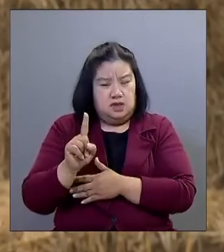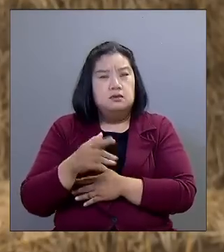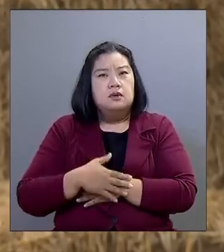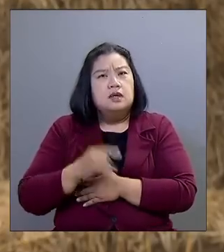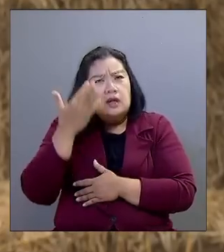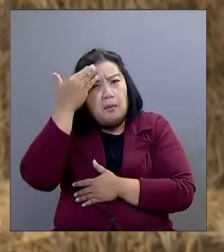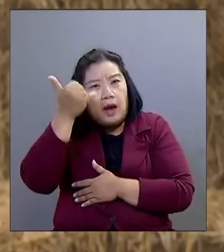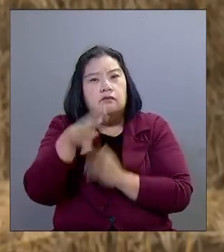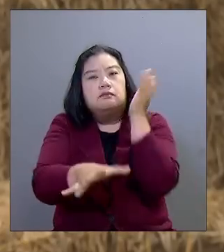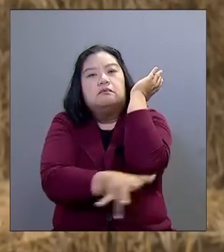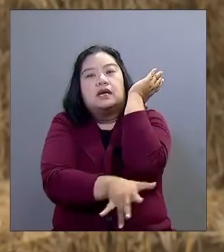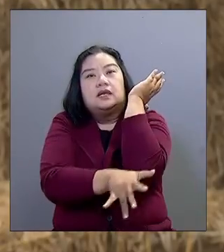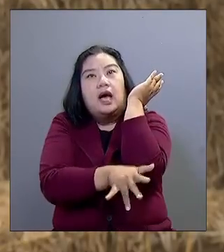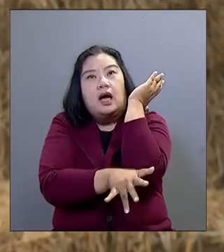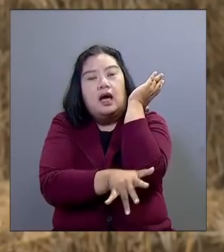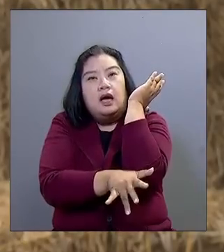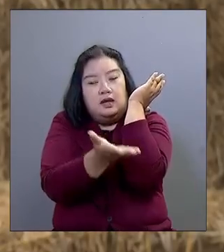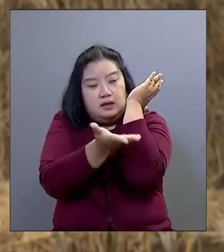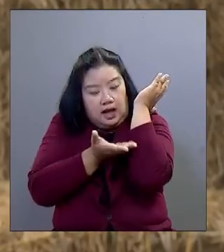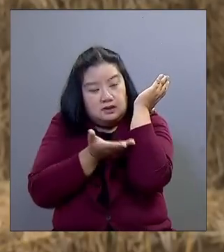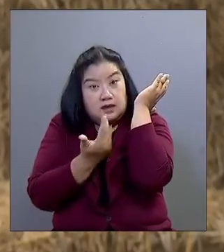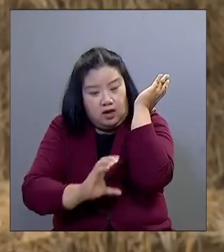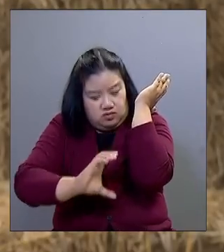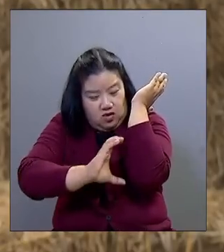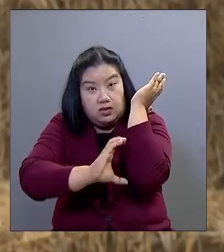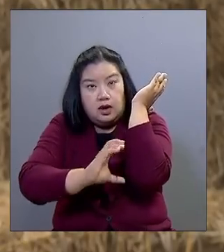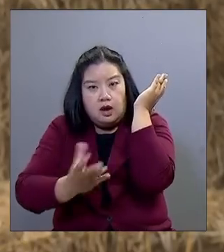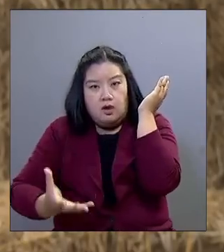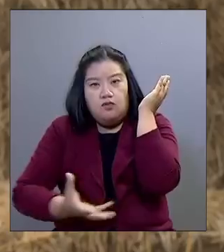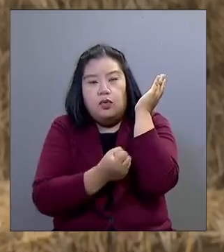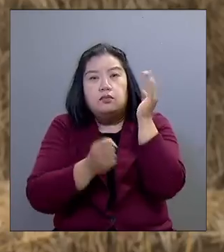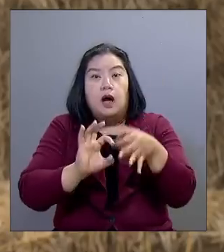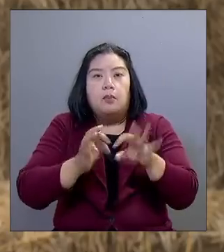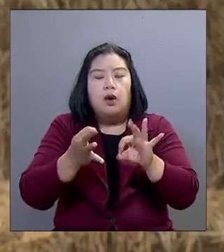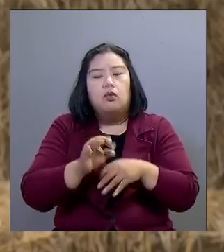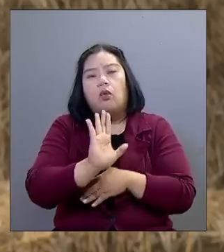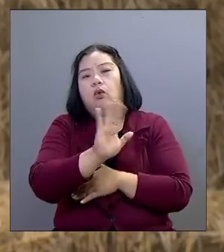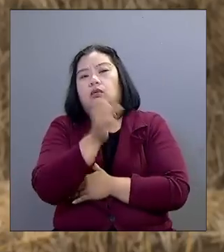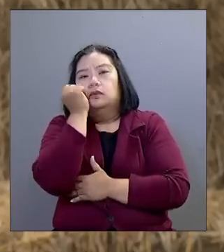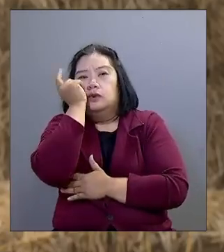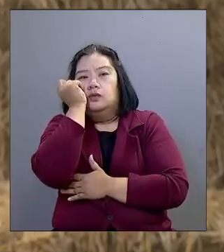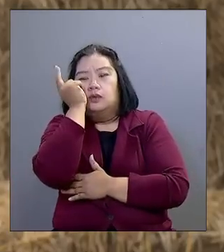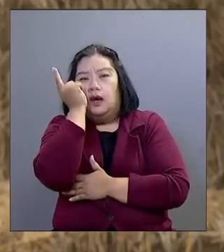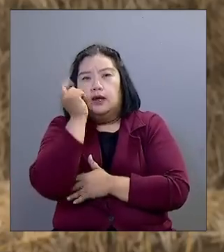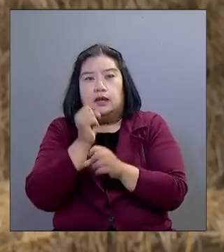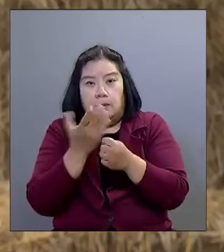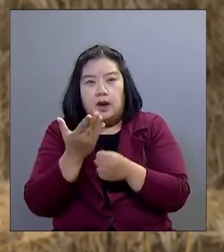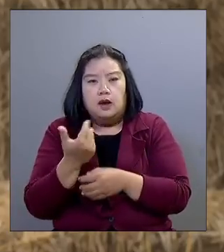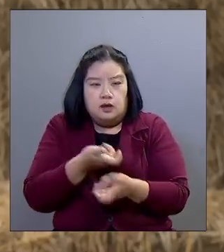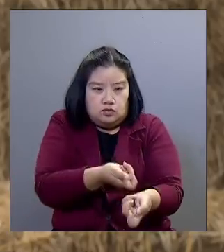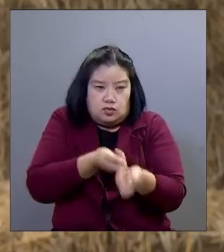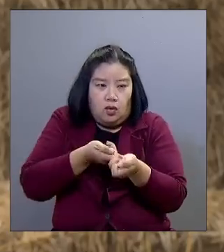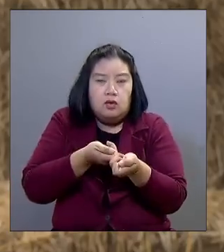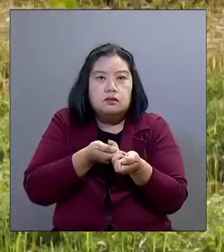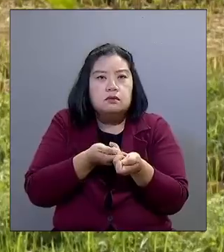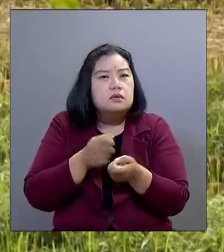คือตอสังที่มันเหลืออยู่ในพื้นที่นามันก็เลยเป็นโจทย์ให้ทางโรงงานกลับมาคิดว่านี้เราควรจะลงไปเก็บตอสังที่มันเหลืออยู่